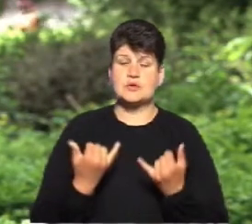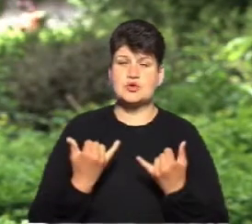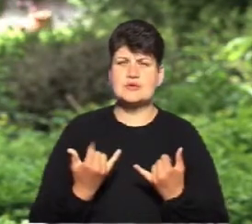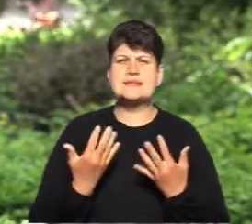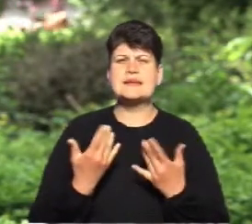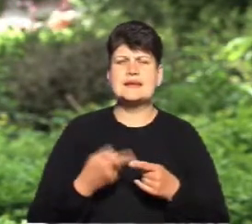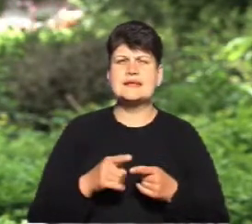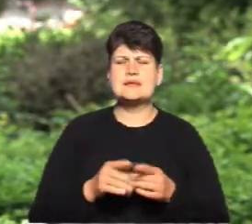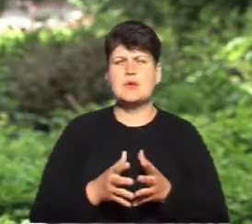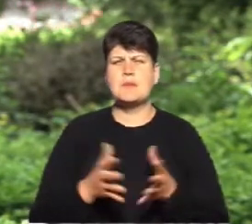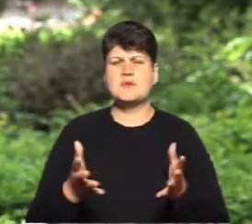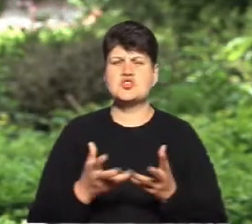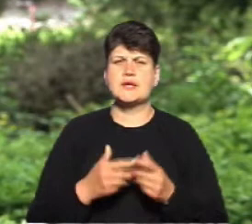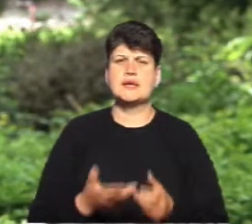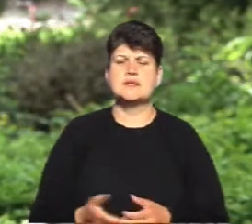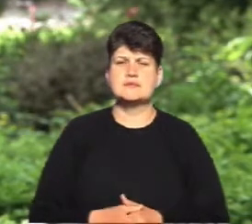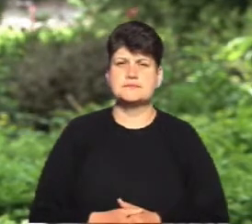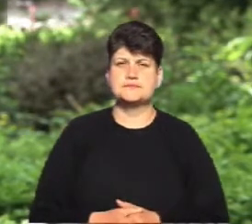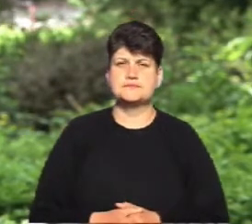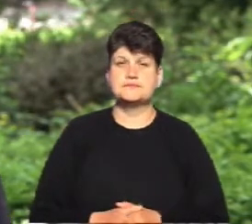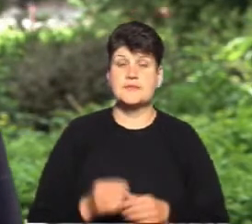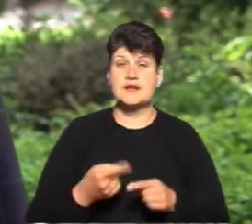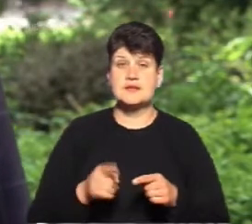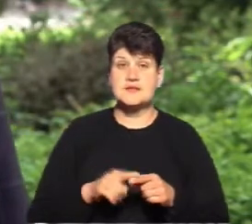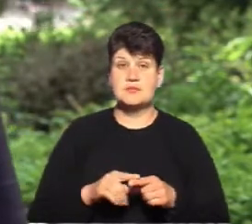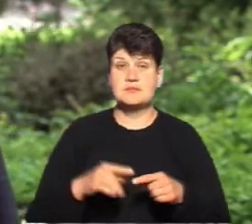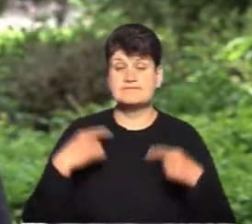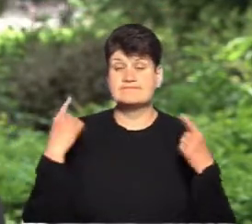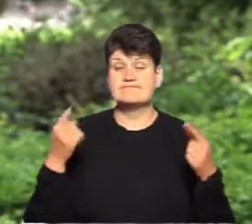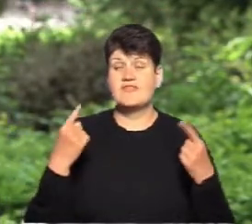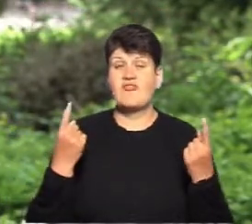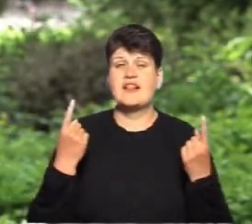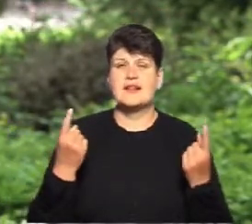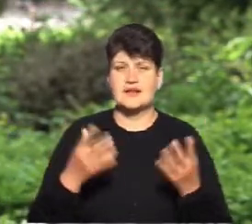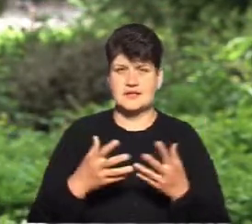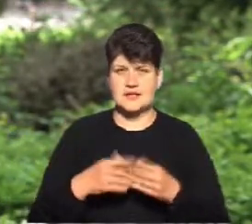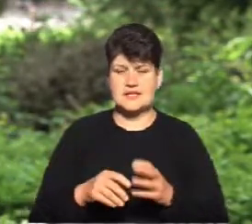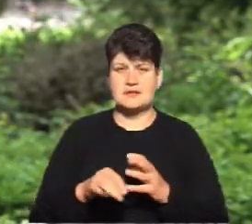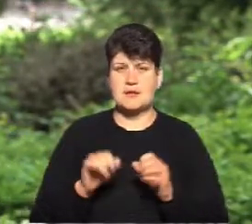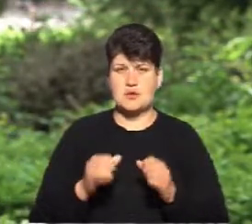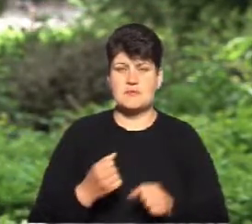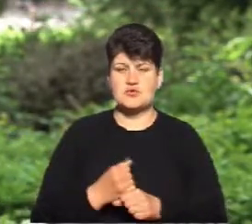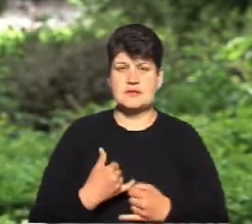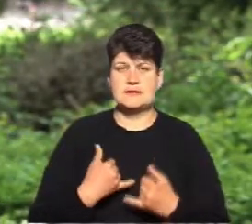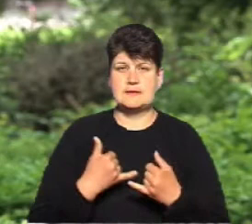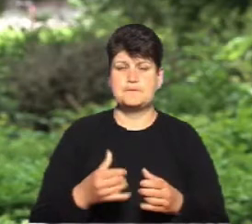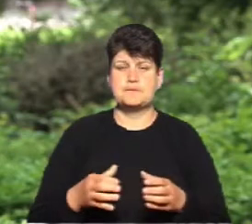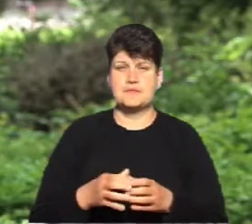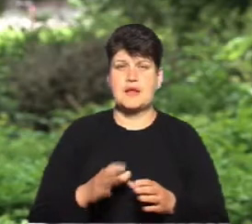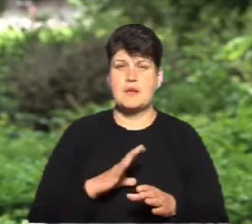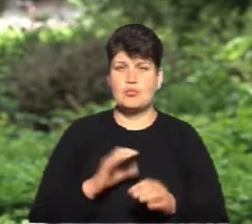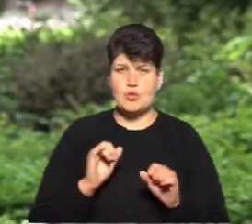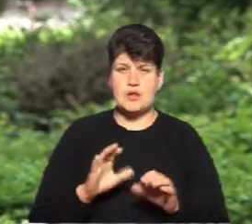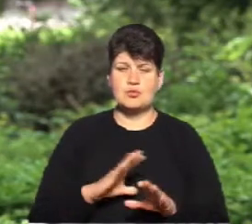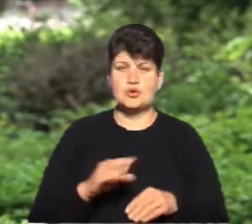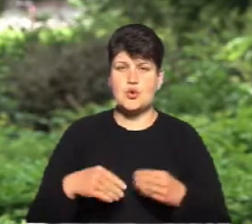більша кількість? Ну, це була б надзвичайно велика кількість землі, яка б могла працювати на громаду, яка б могла бути роздана в